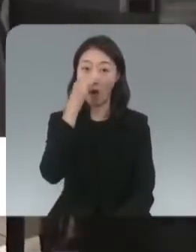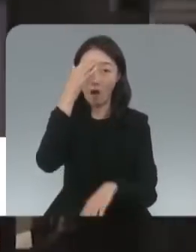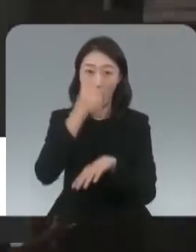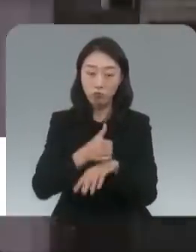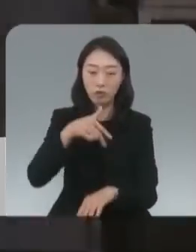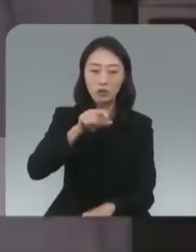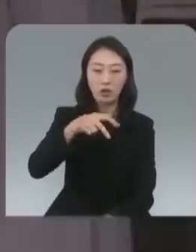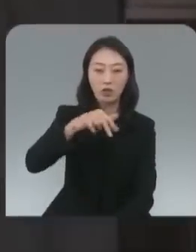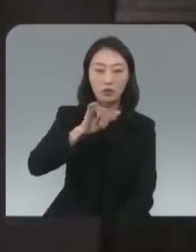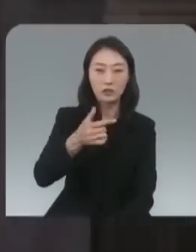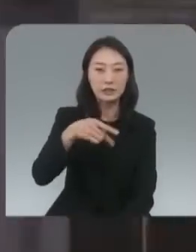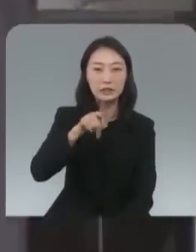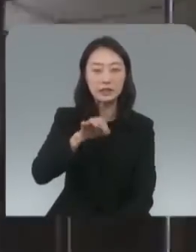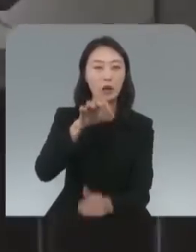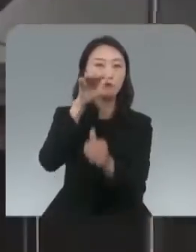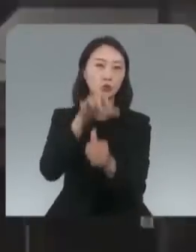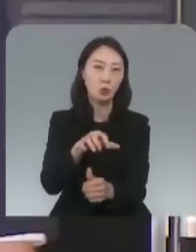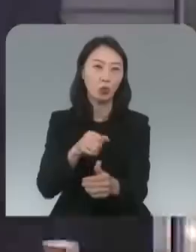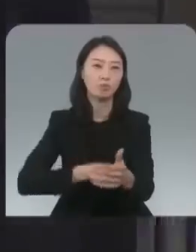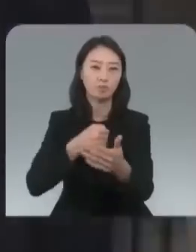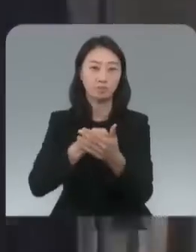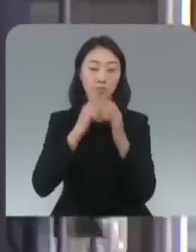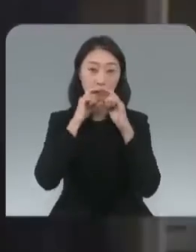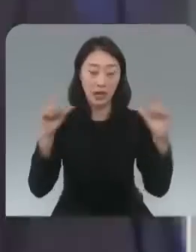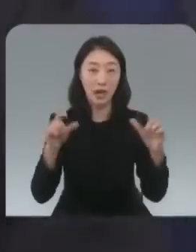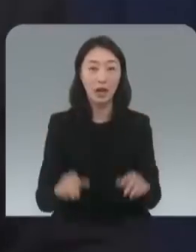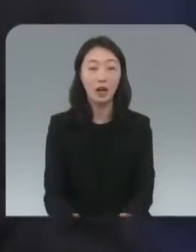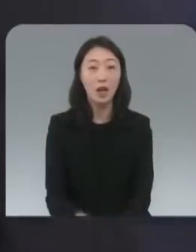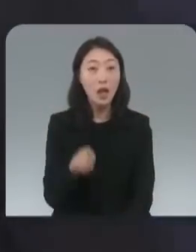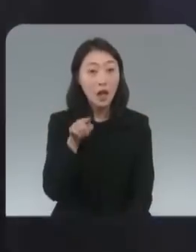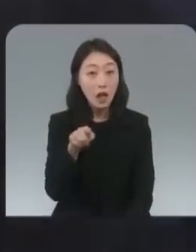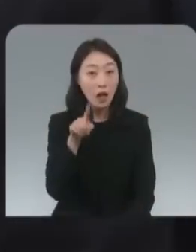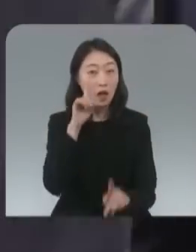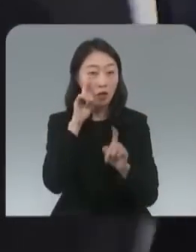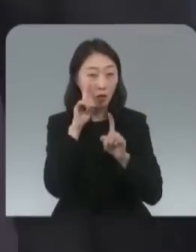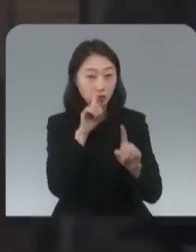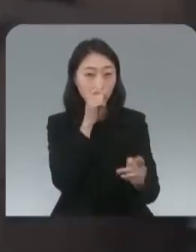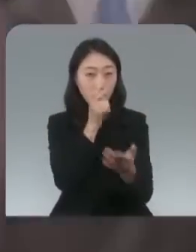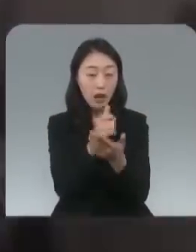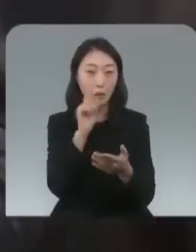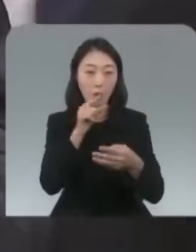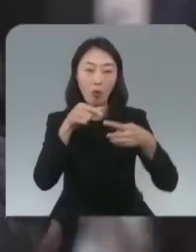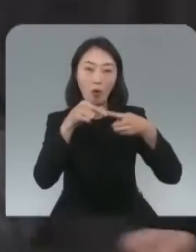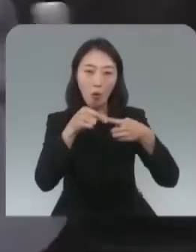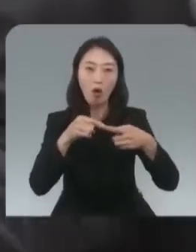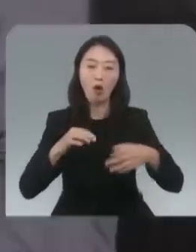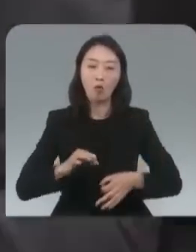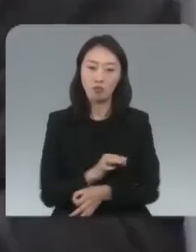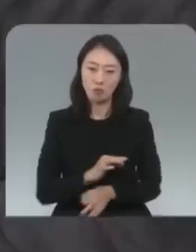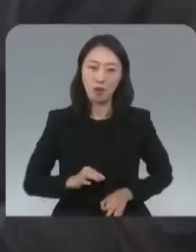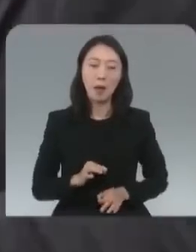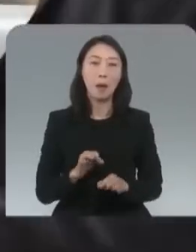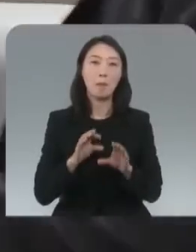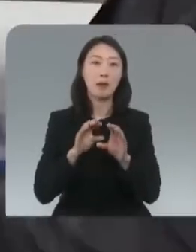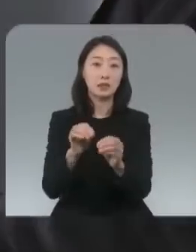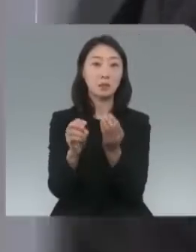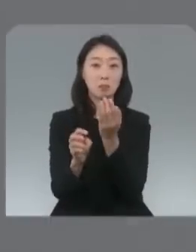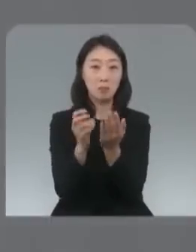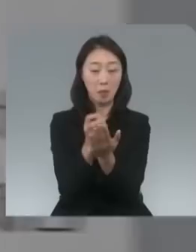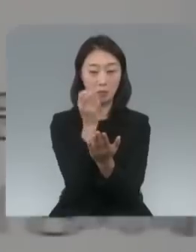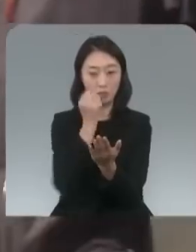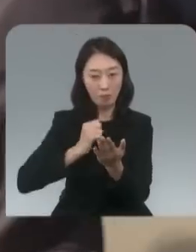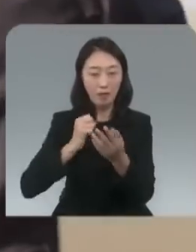구속영장을 발부했습니다. 정 실장이 받는 혐의는 부패방지법 위반과 뇌물수수 등 크게 네 가지.